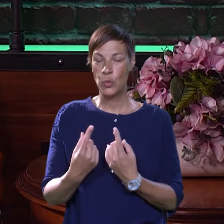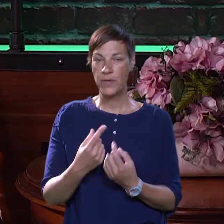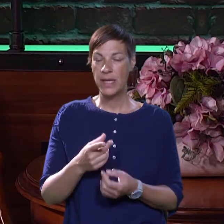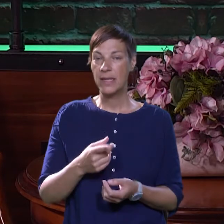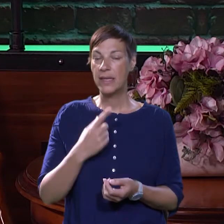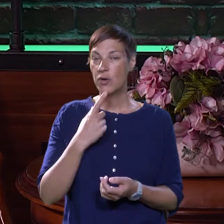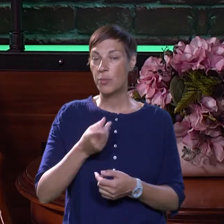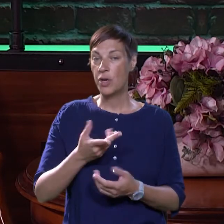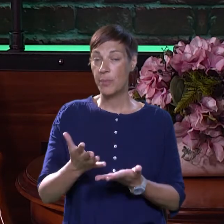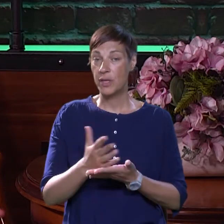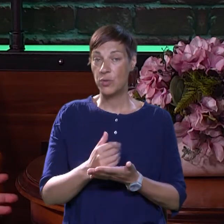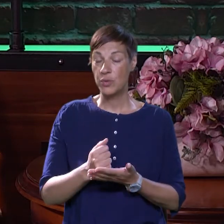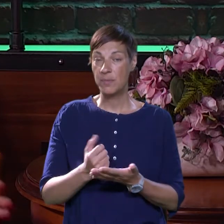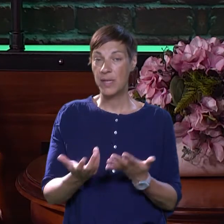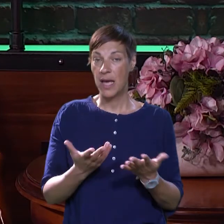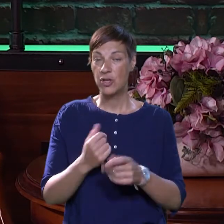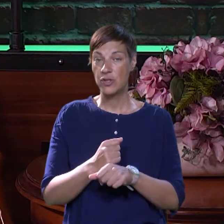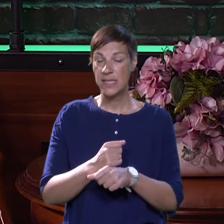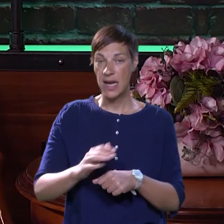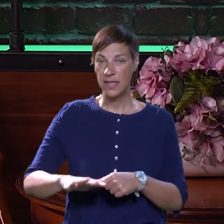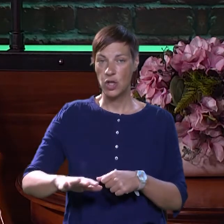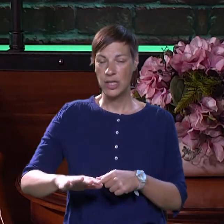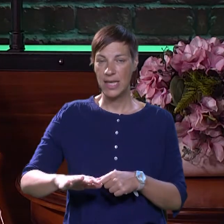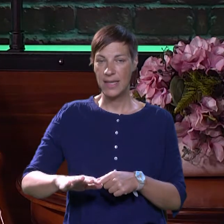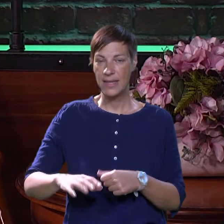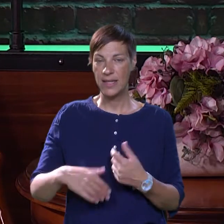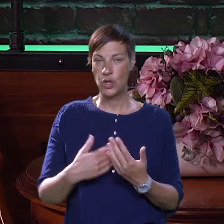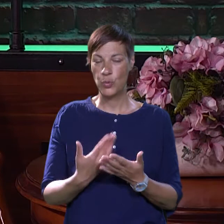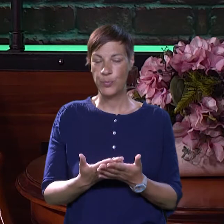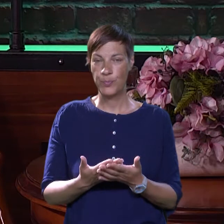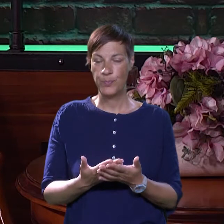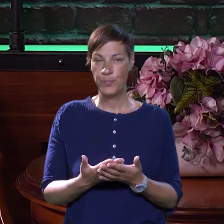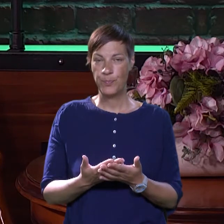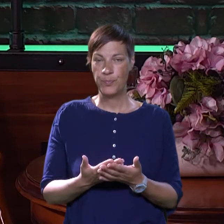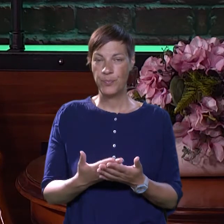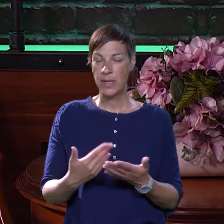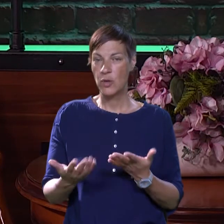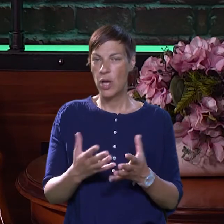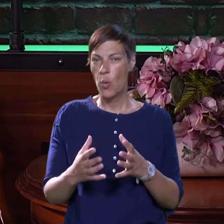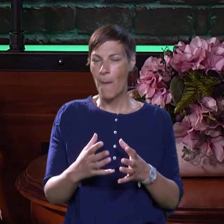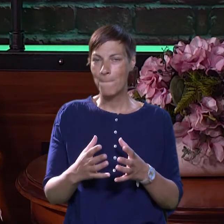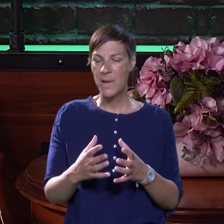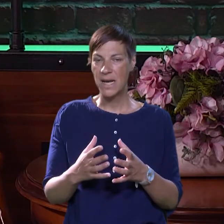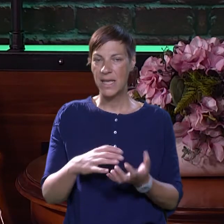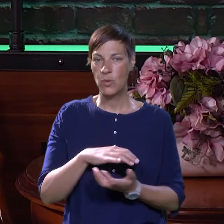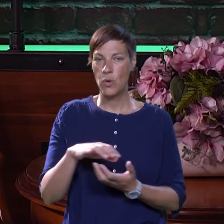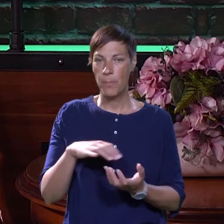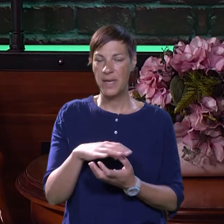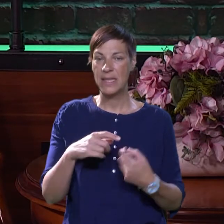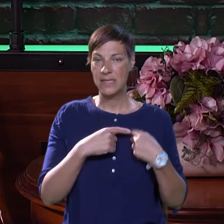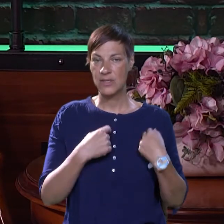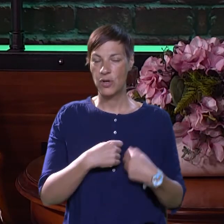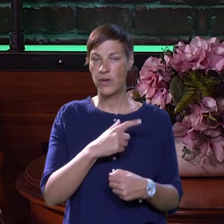preduvjete koji moraju biti ispunjeni. Tako da ako se recimo radi o djetetu, onda je to u obliku recimo